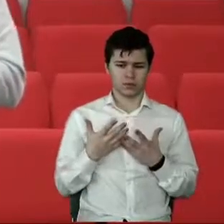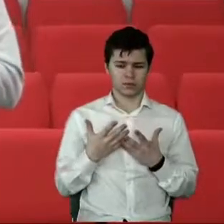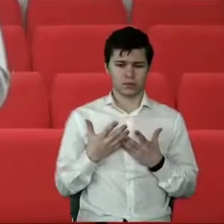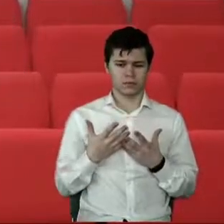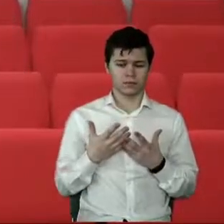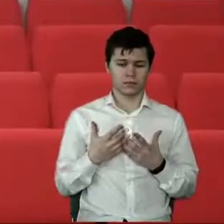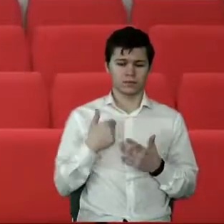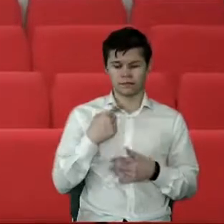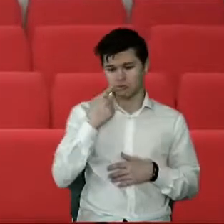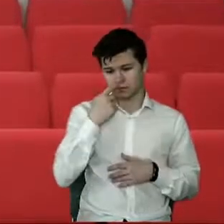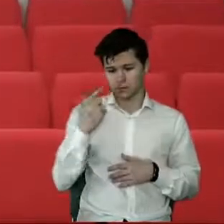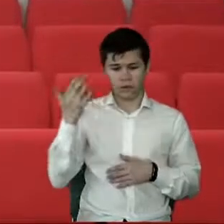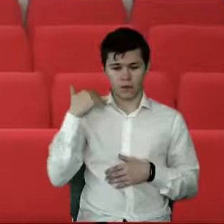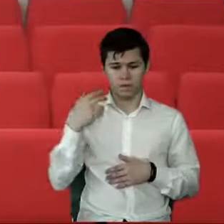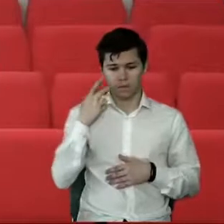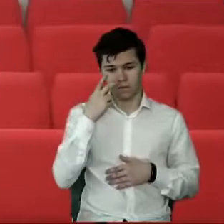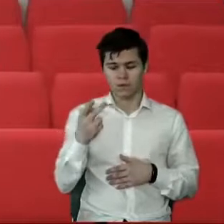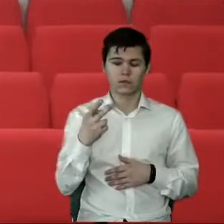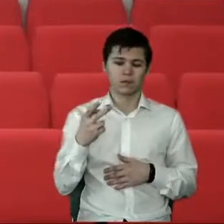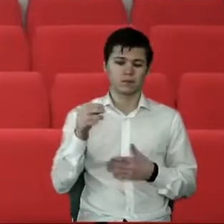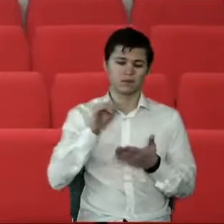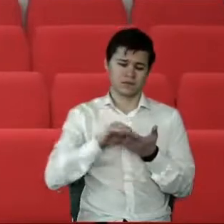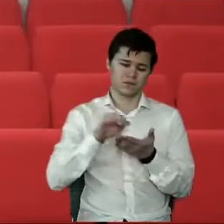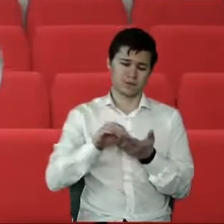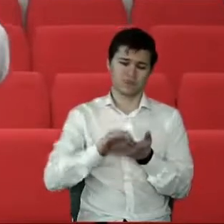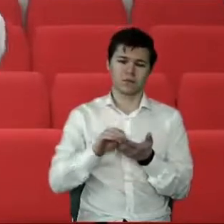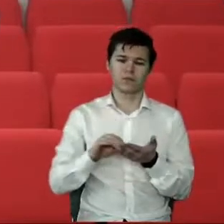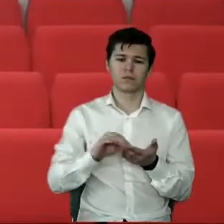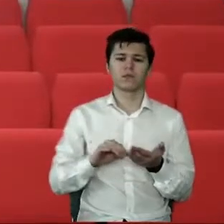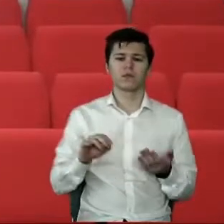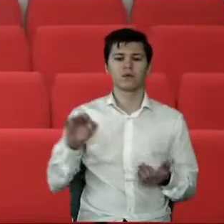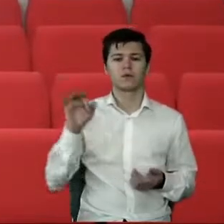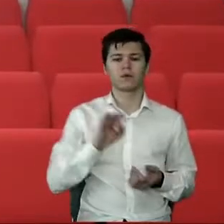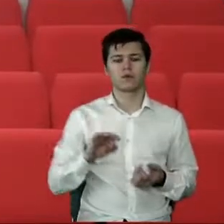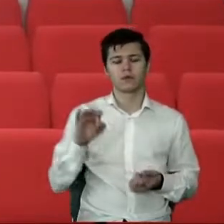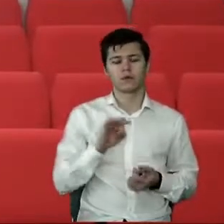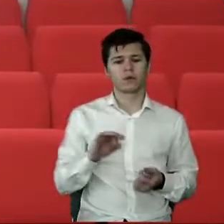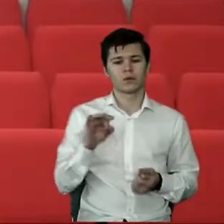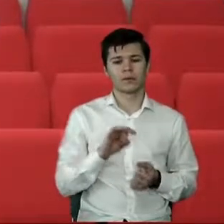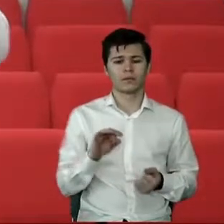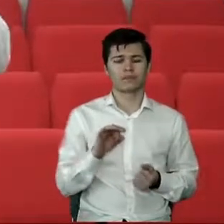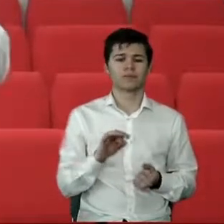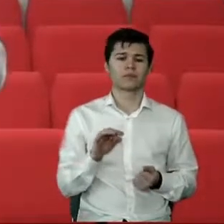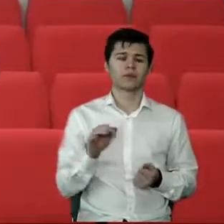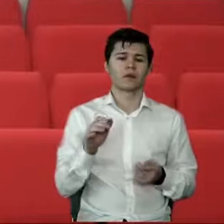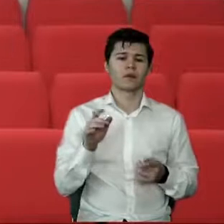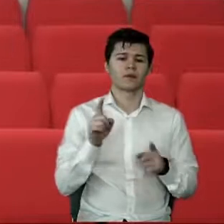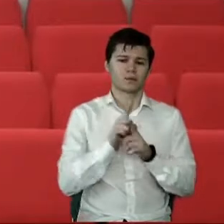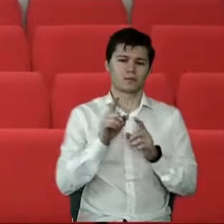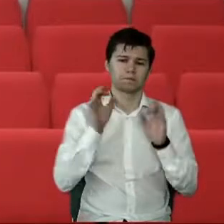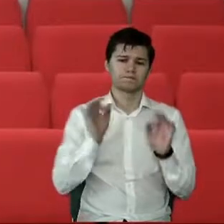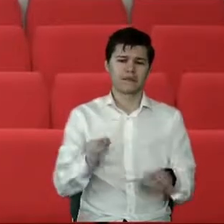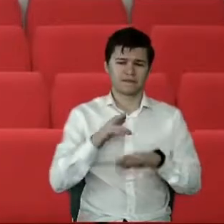Недавно я увидел еще статью, которая еще больше меня ободрила. Статья про распределенные вычисления. Не знаю, знаете ли вы, что это